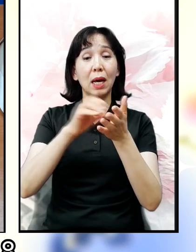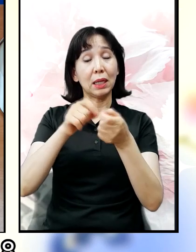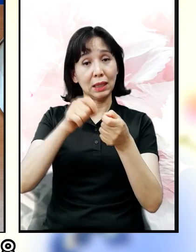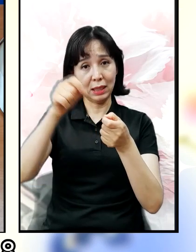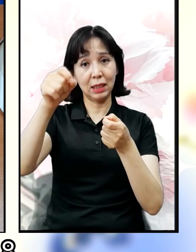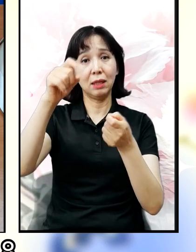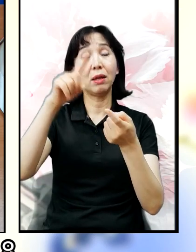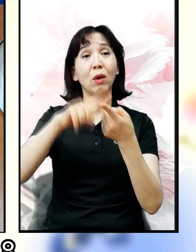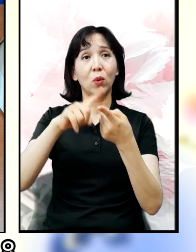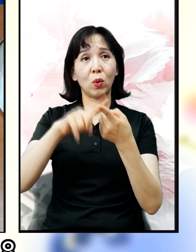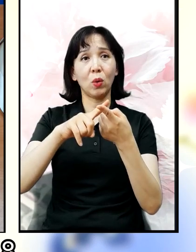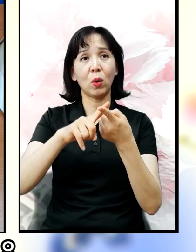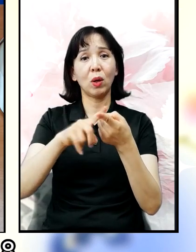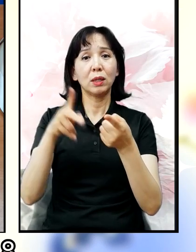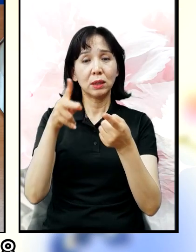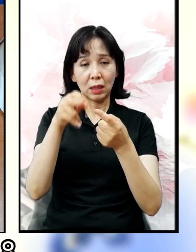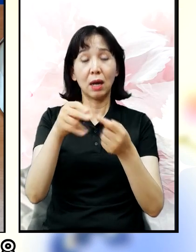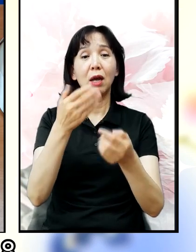적당한 길이를